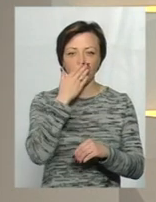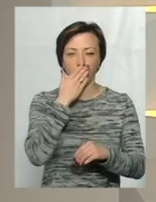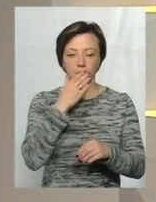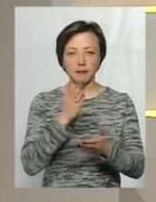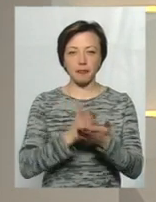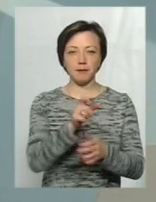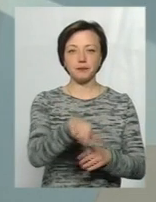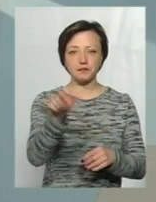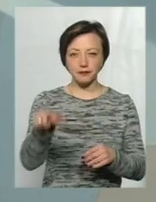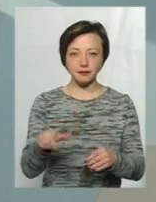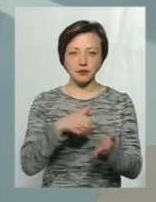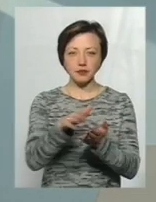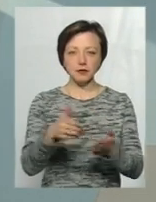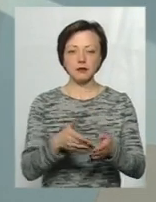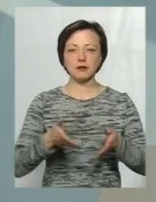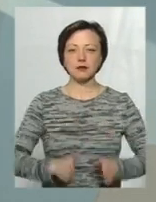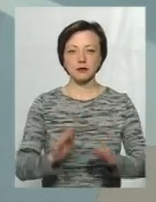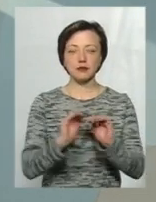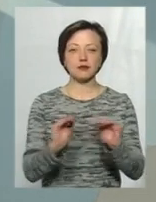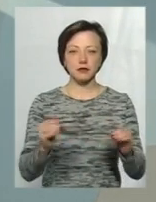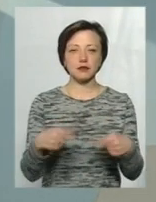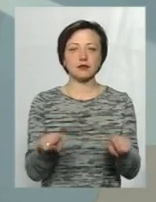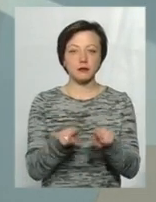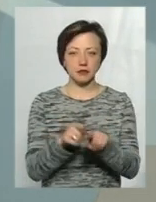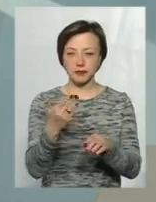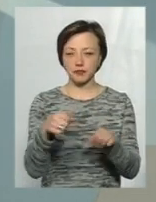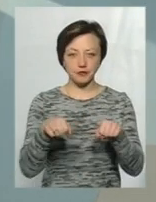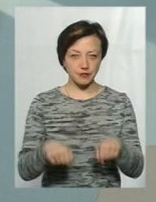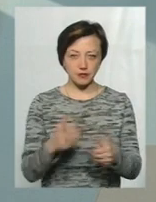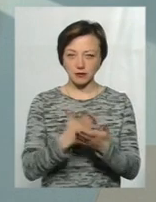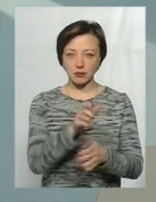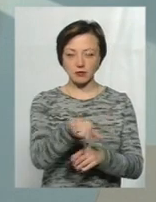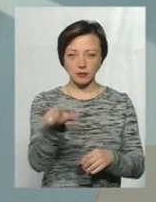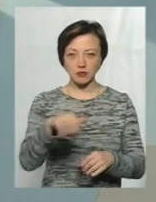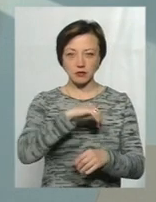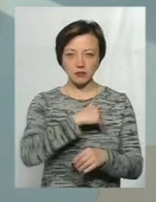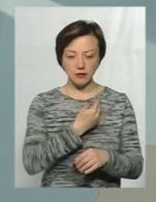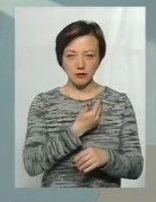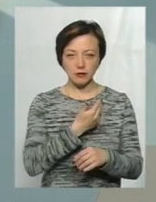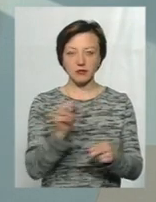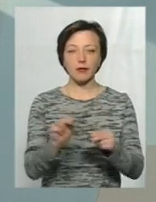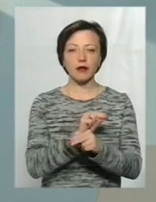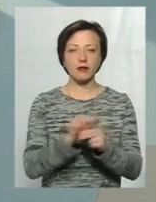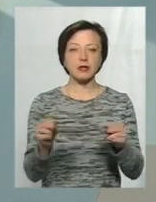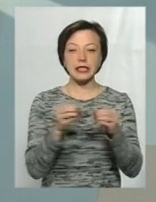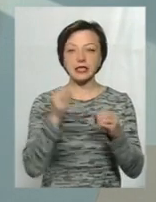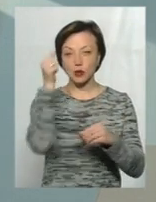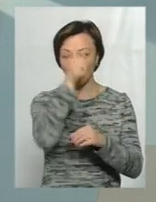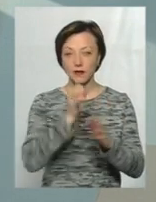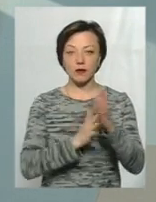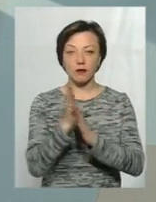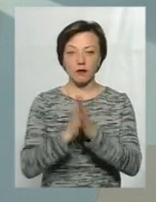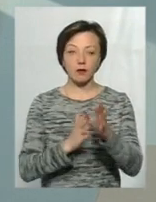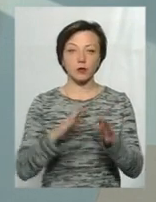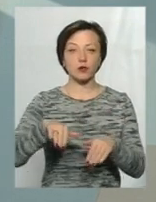які взагалі відмовляються від народження дітей, і це також їхнє право. Є люди, які хочуть лікуватися 10 років травмами і